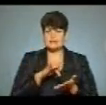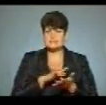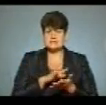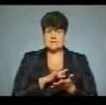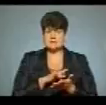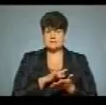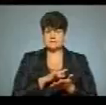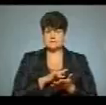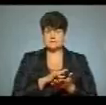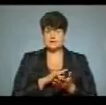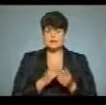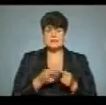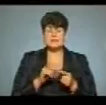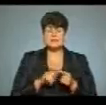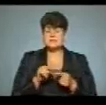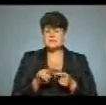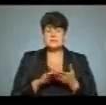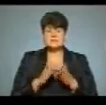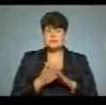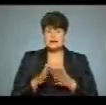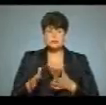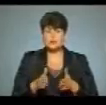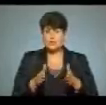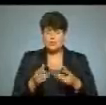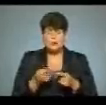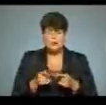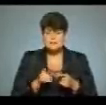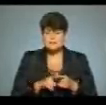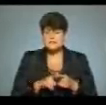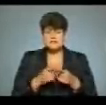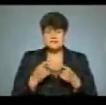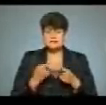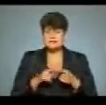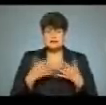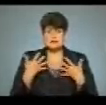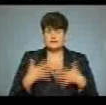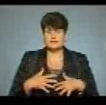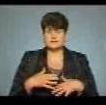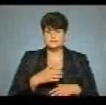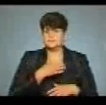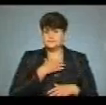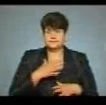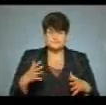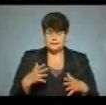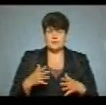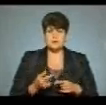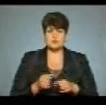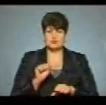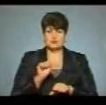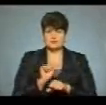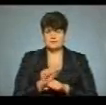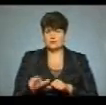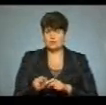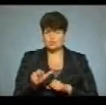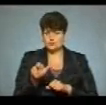І це стан цієї дороги нас просто вже довів до крайнощів. Ми сьогодні перекриваємо цю дорогу для того, щоб